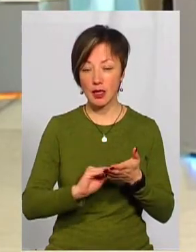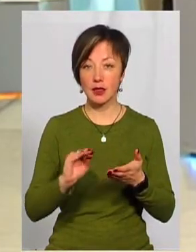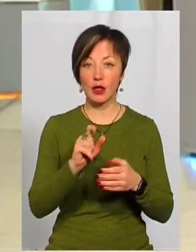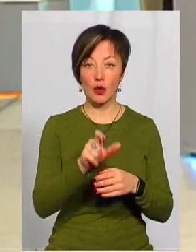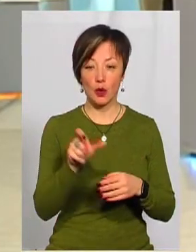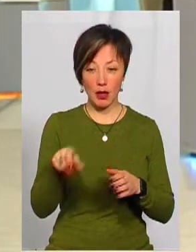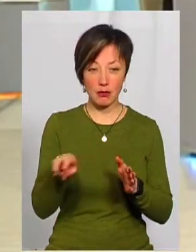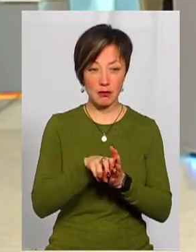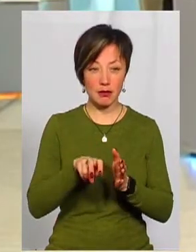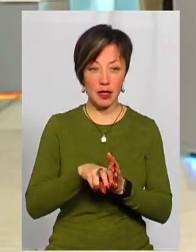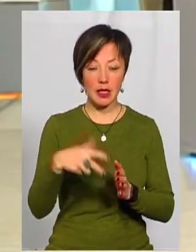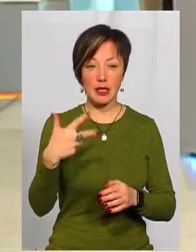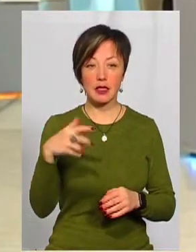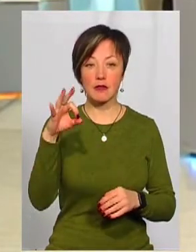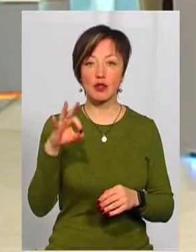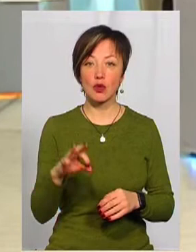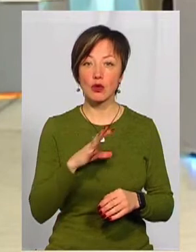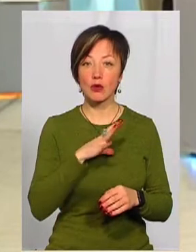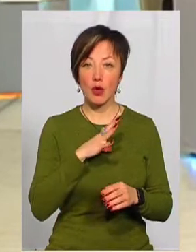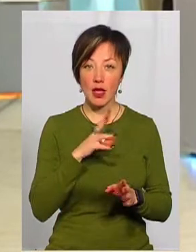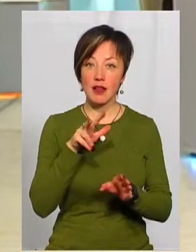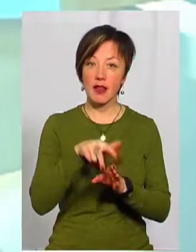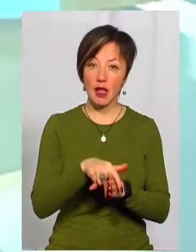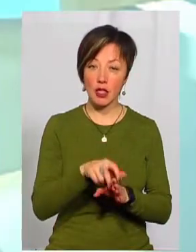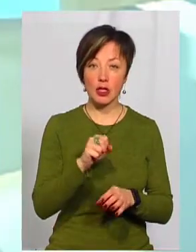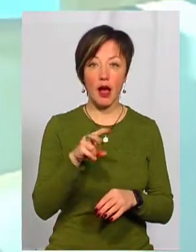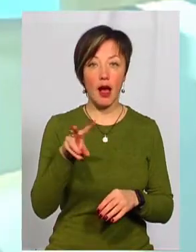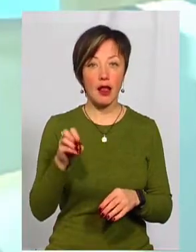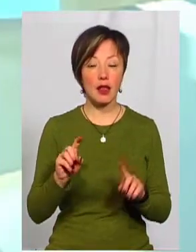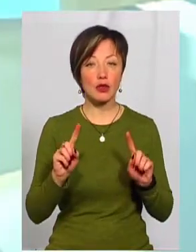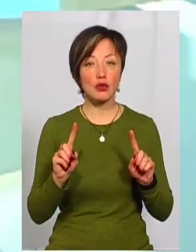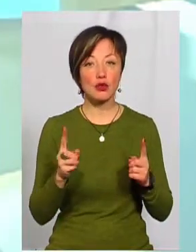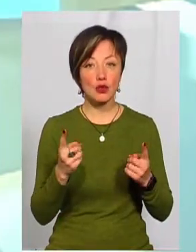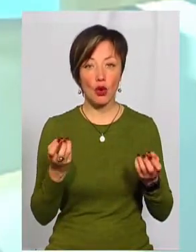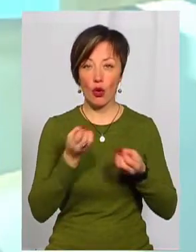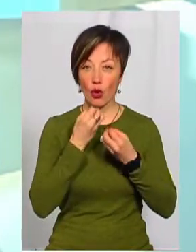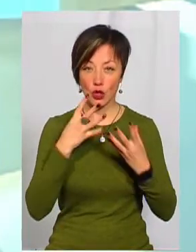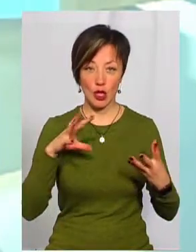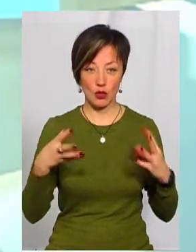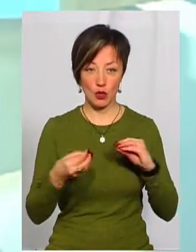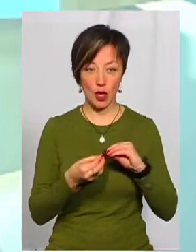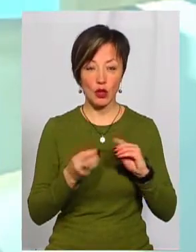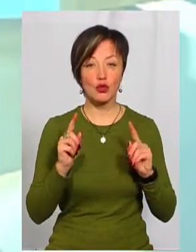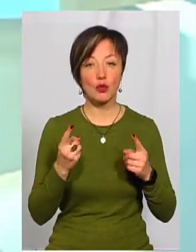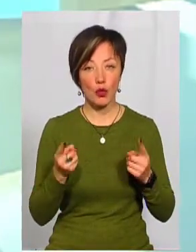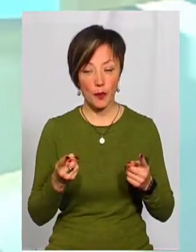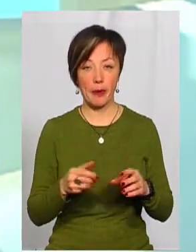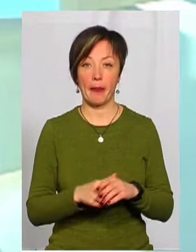трошки і людей, тобто ми на 30% були завантажені. Але це дуже-дуже хороший результат.